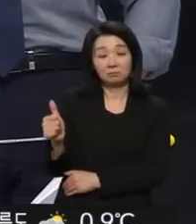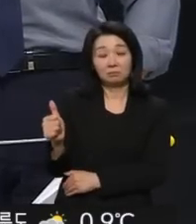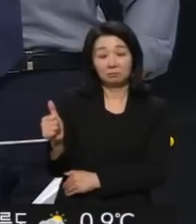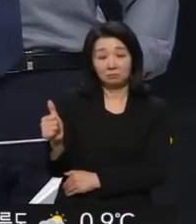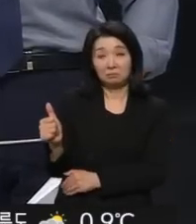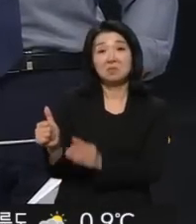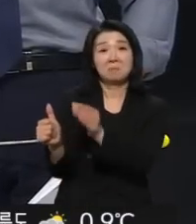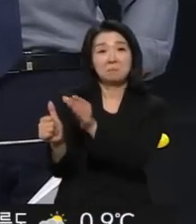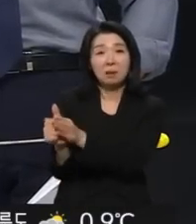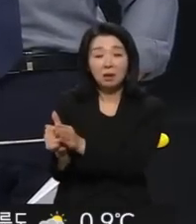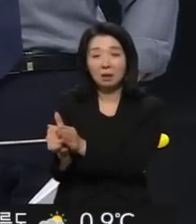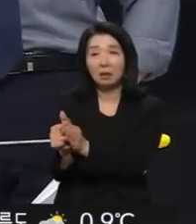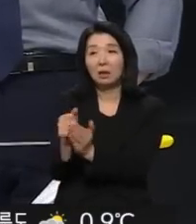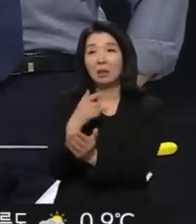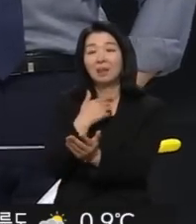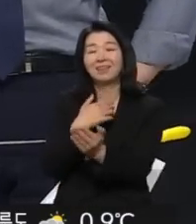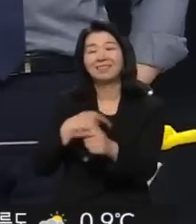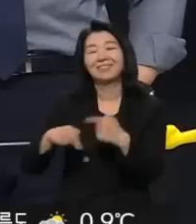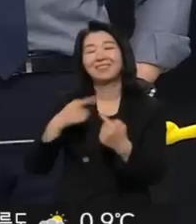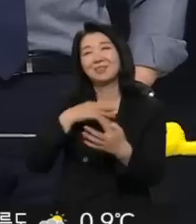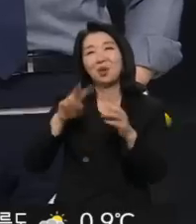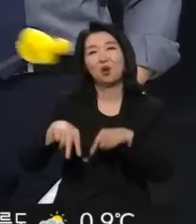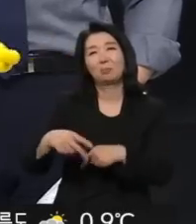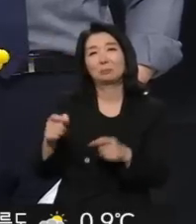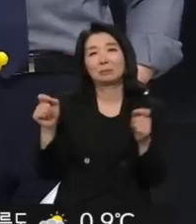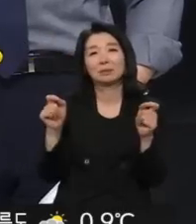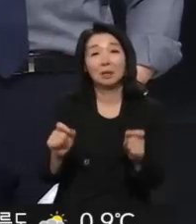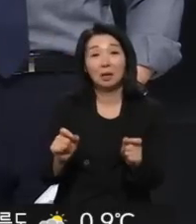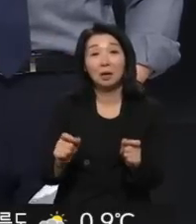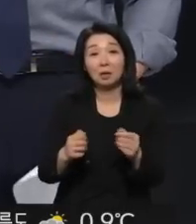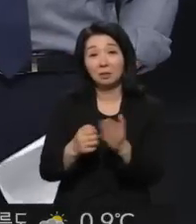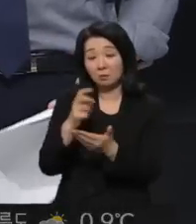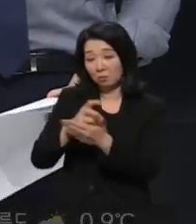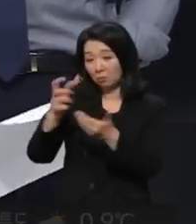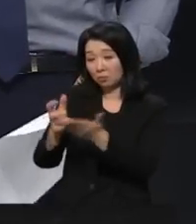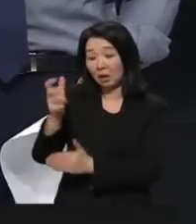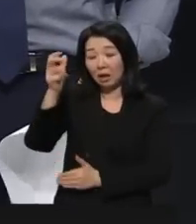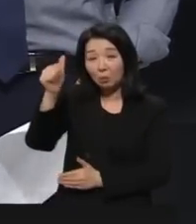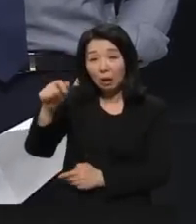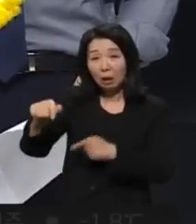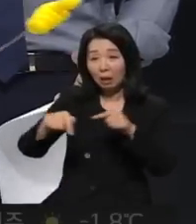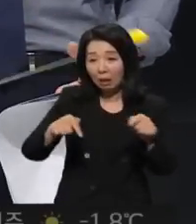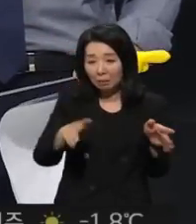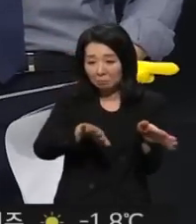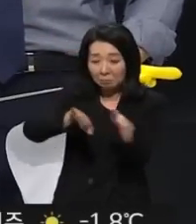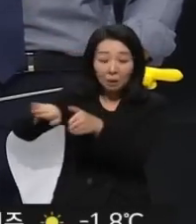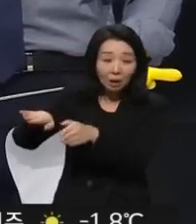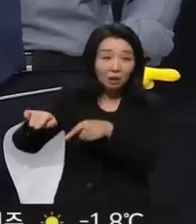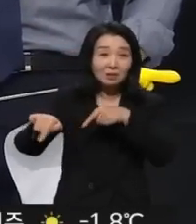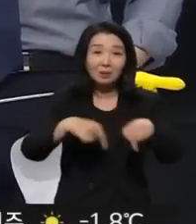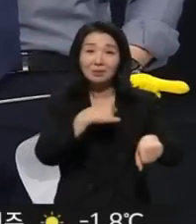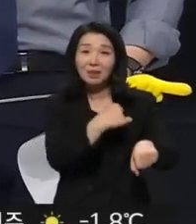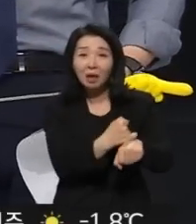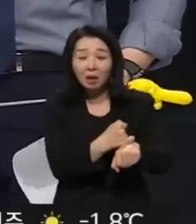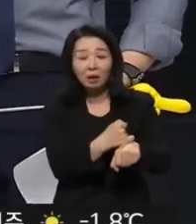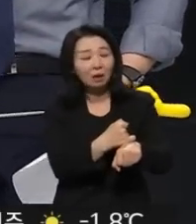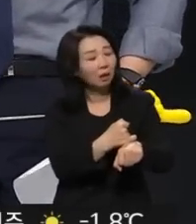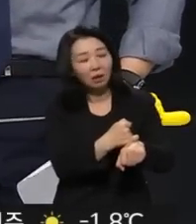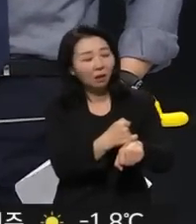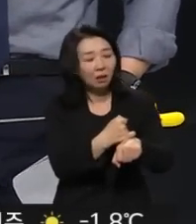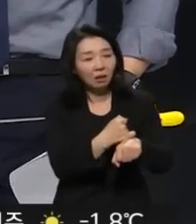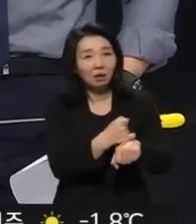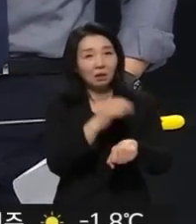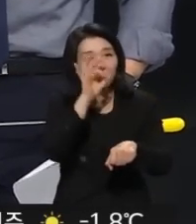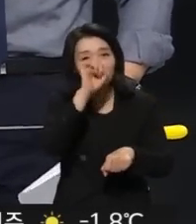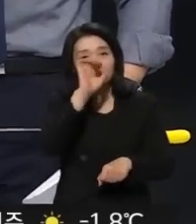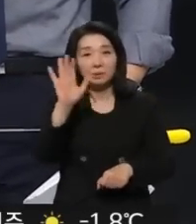대표를 맡기엔 정치 경험이 짧다는 건데요. 이 법무부 장관이 정부 현안을 뒤로하고 그 정치에 입문하는 건 보기 좋지 않다는 지적도